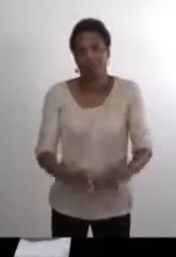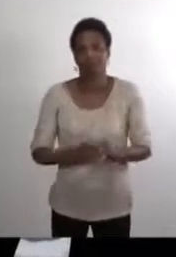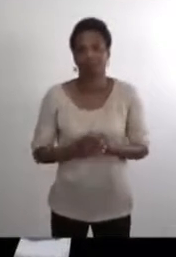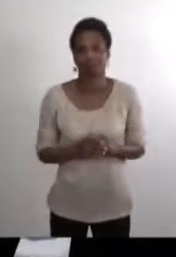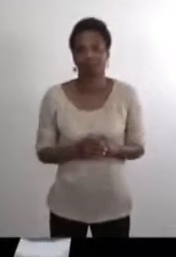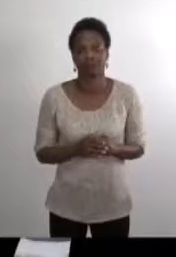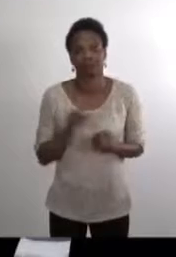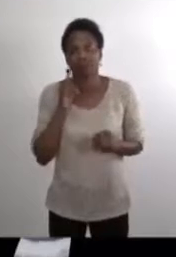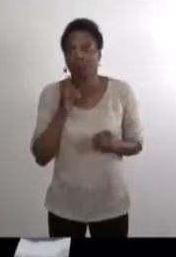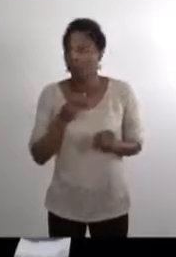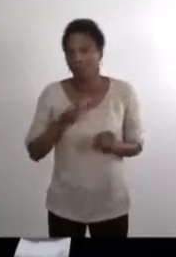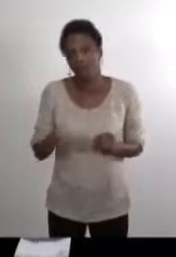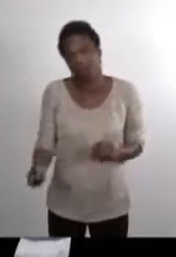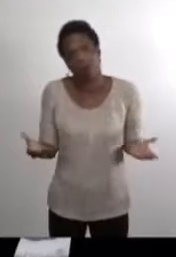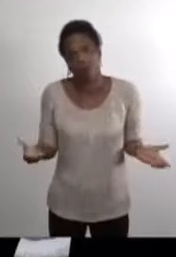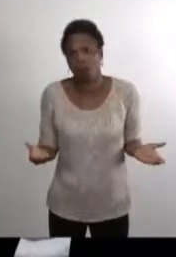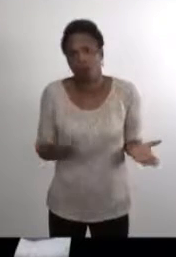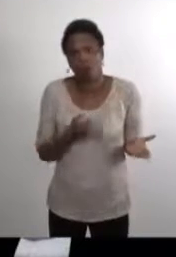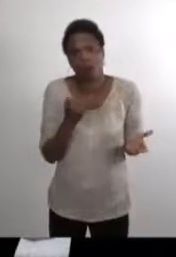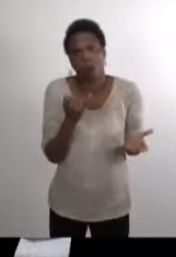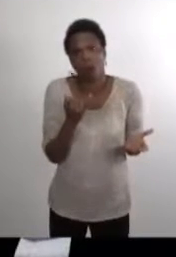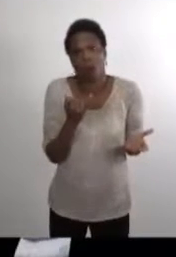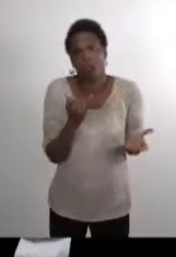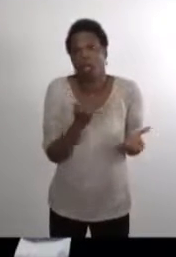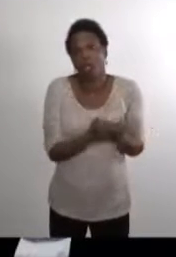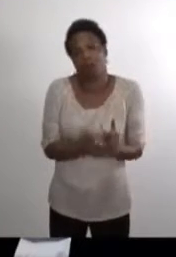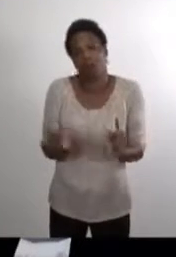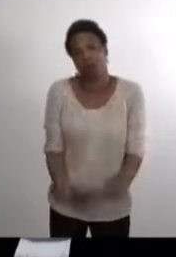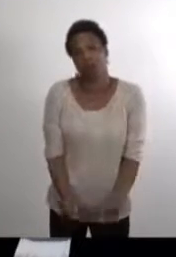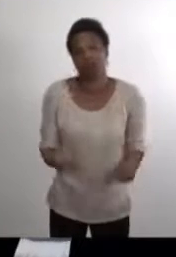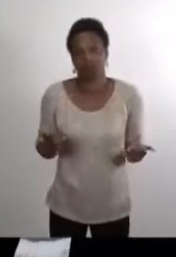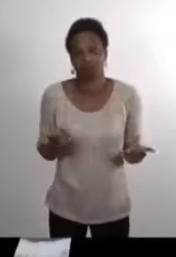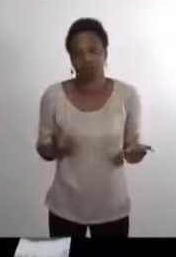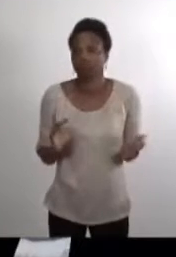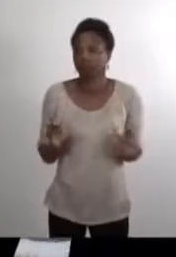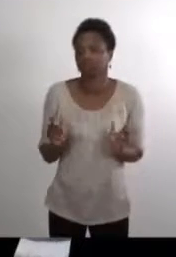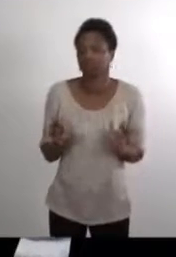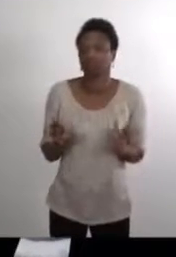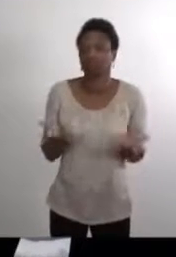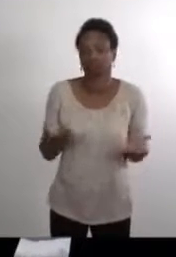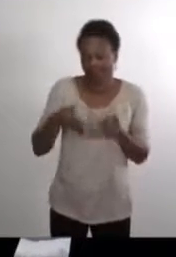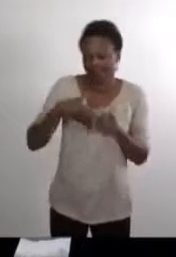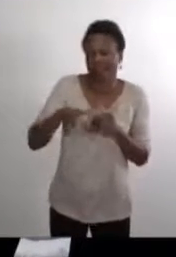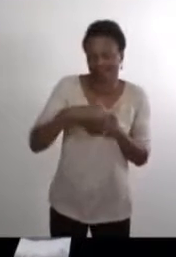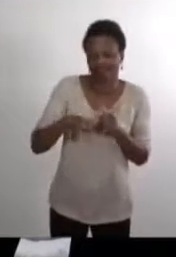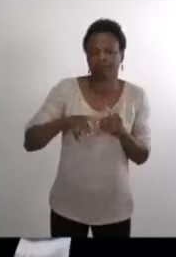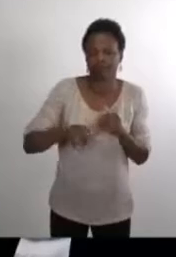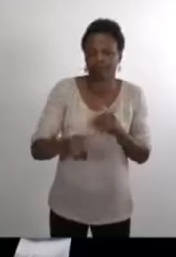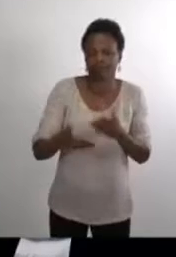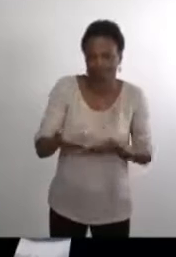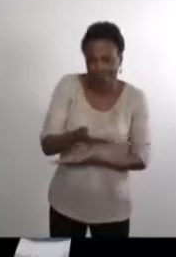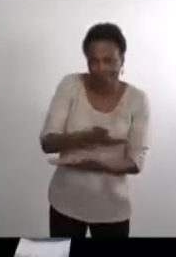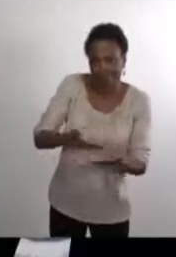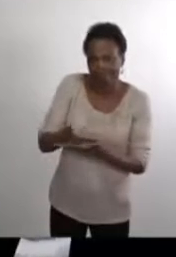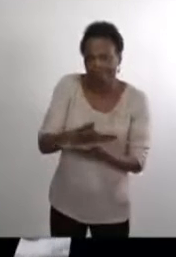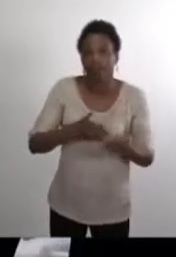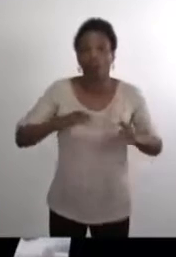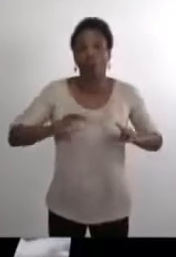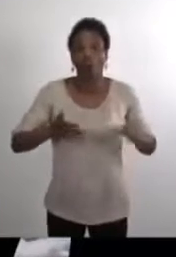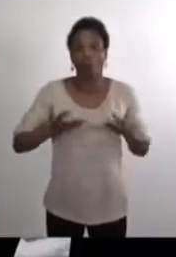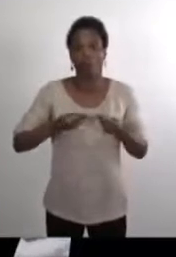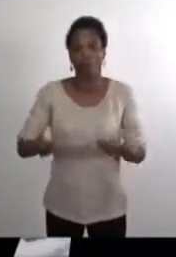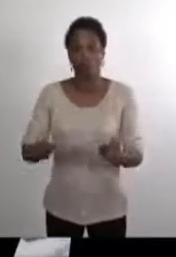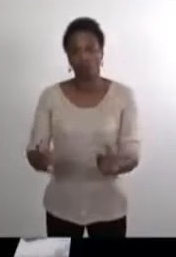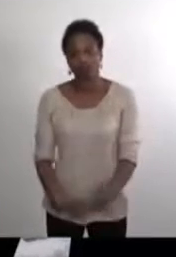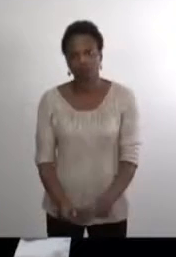que d'avoir une baisse de leurs aides. Et se posera la question le moment venu, d'ailleurs, quels sont les moyens, même si ça ne fait